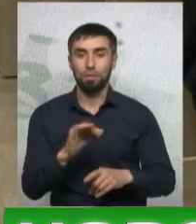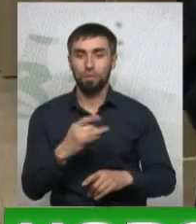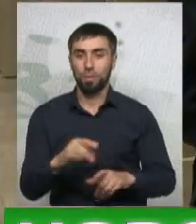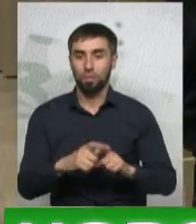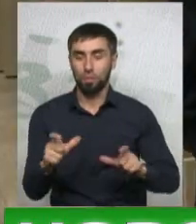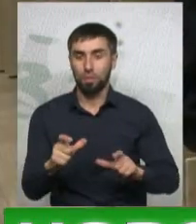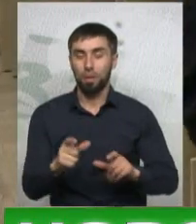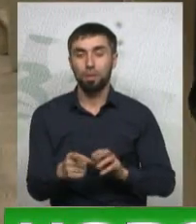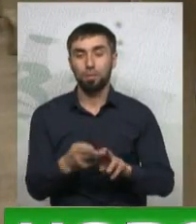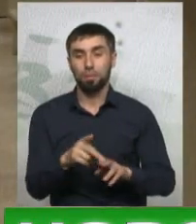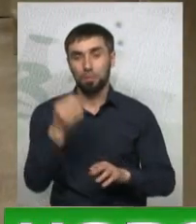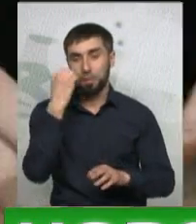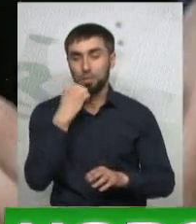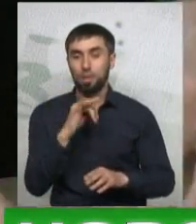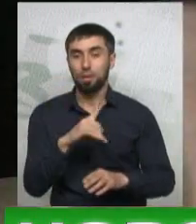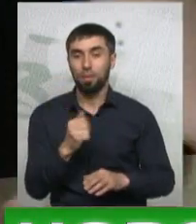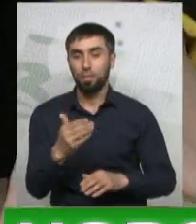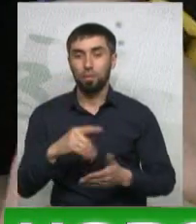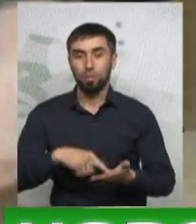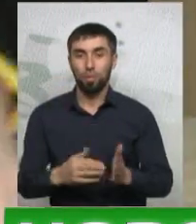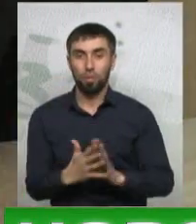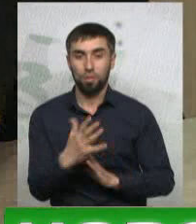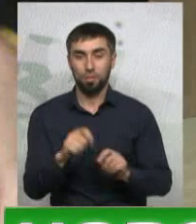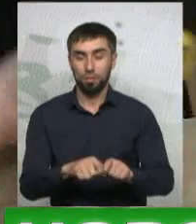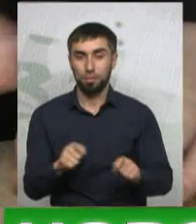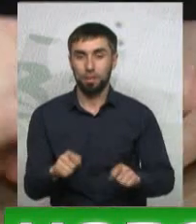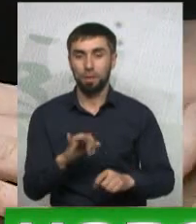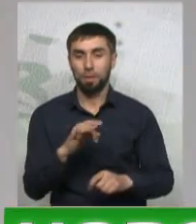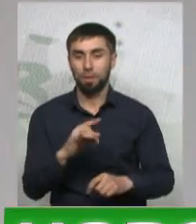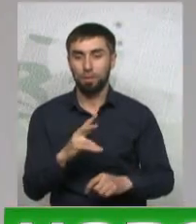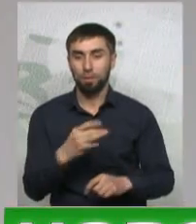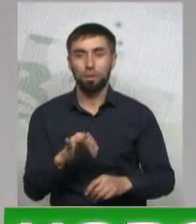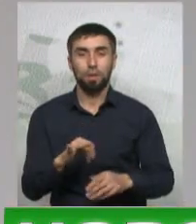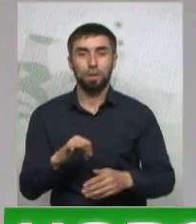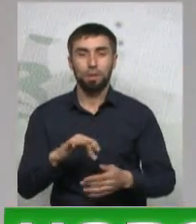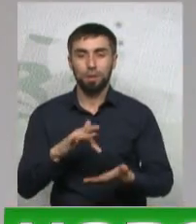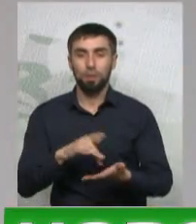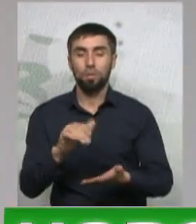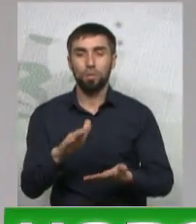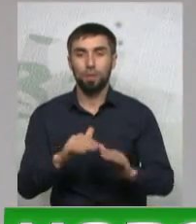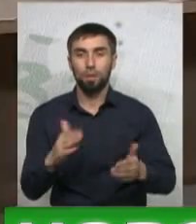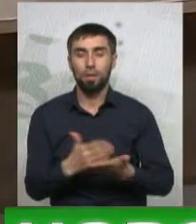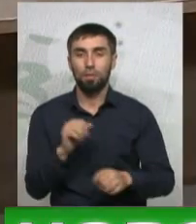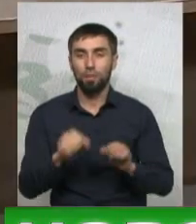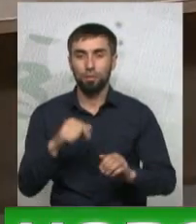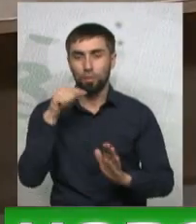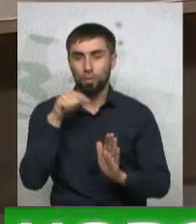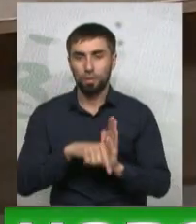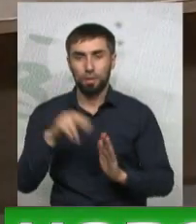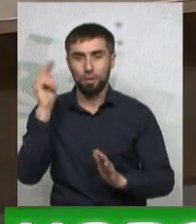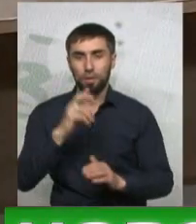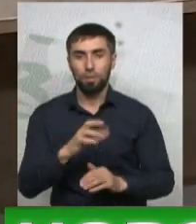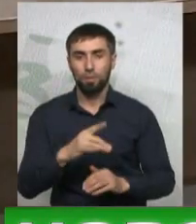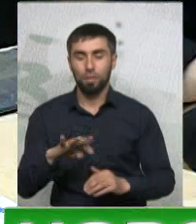благодаря открытию точки роста с начала этого учебного года. Благодаря инновационному центру у школьников есть возможность углубленно изучать